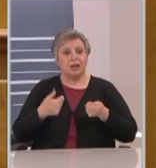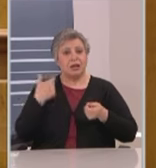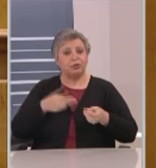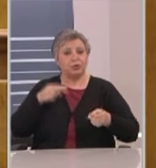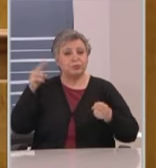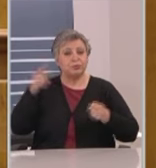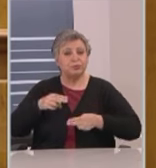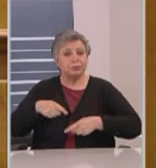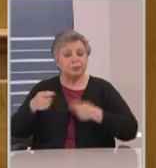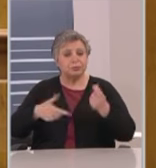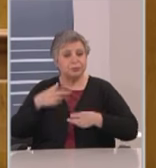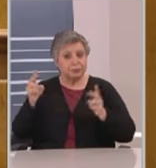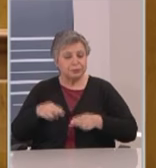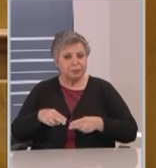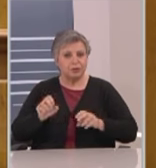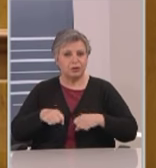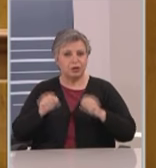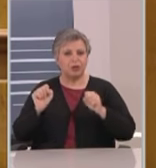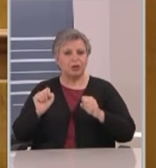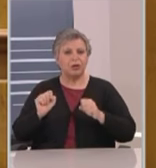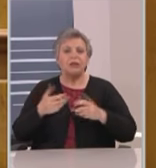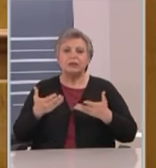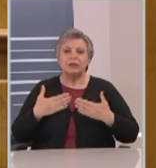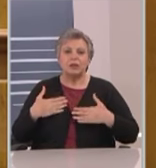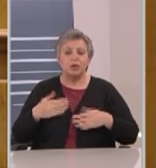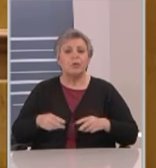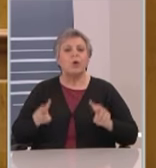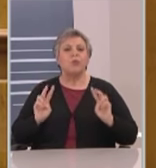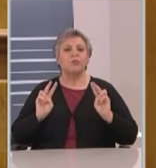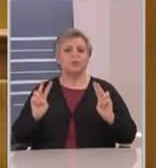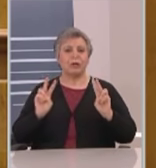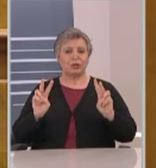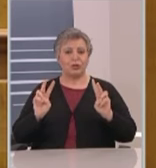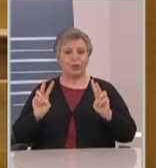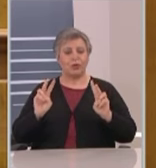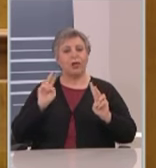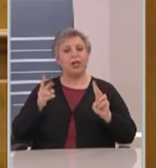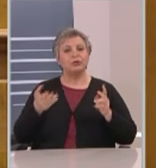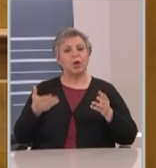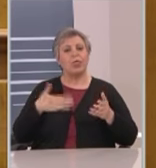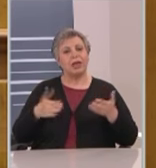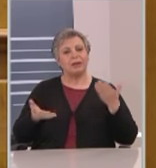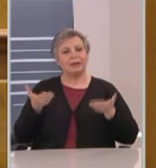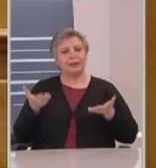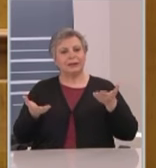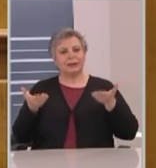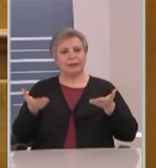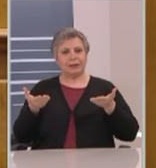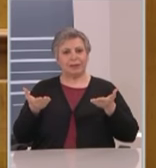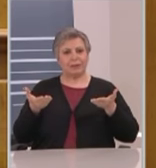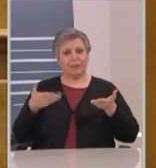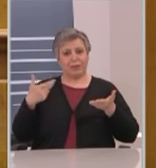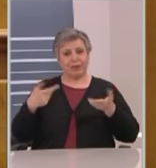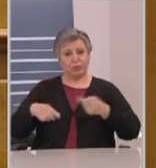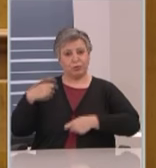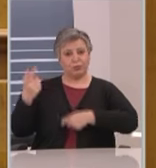Με μια κουβέντα, το ΠΑΣΟΚ προσπαθεί να ισοσκελίσει το πάρτι στις δαπάνες υγείας με τις περικοπές στη φαρμακευτική